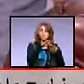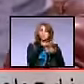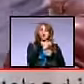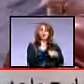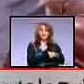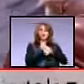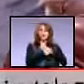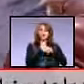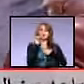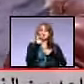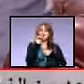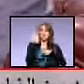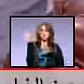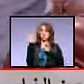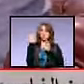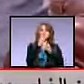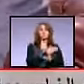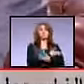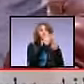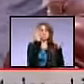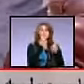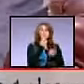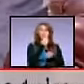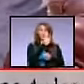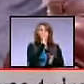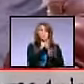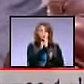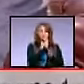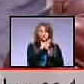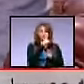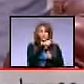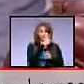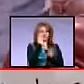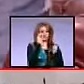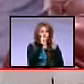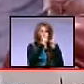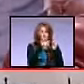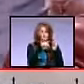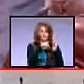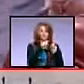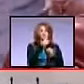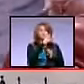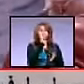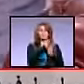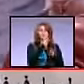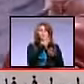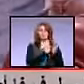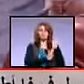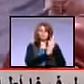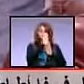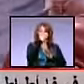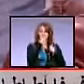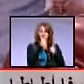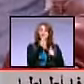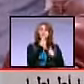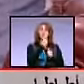الناس البسيطه التعبانه الشقيانه. الناس دي هي اللي خلته نجم من اكبر النجوم